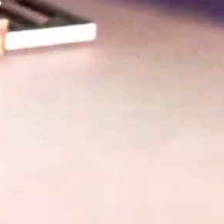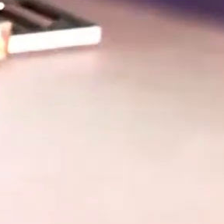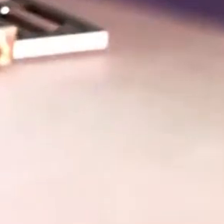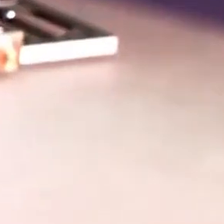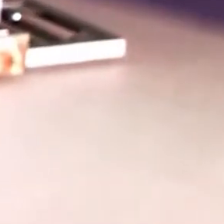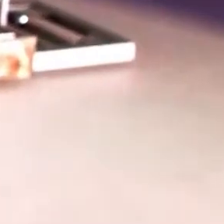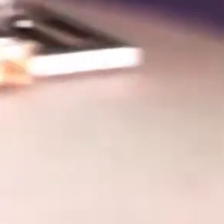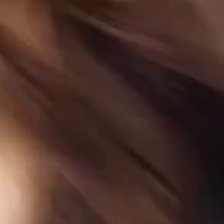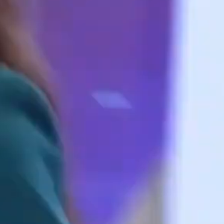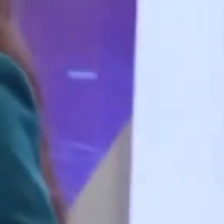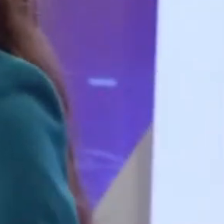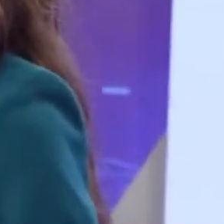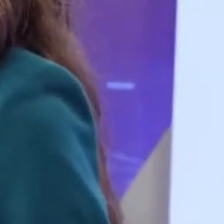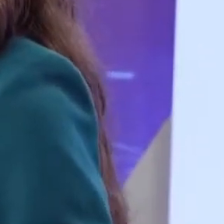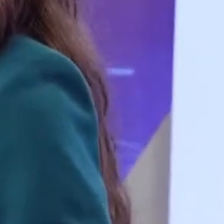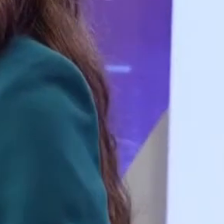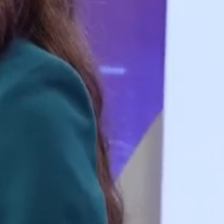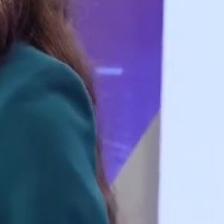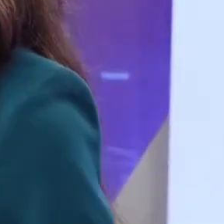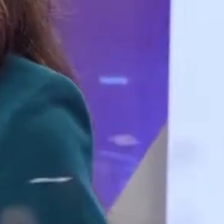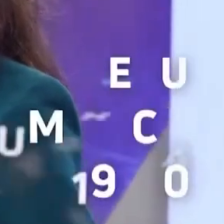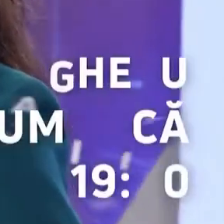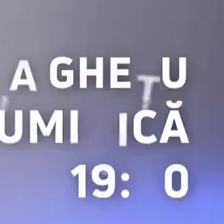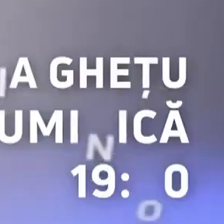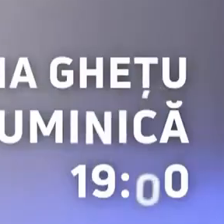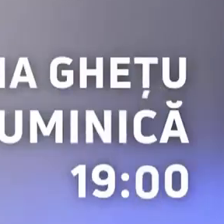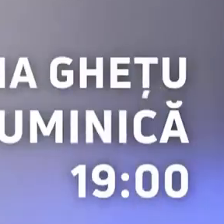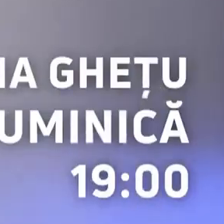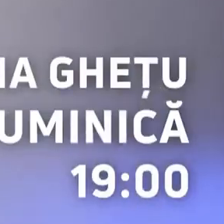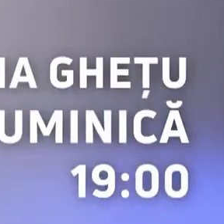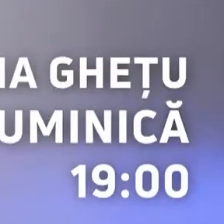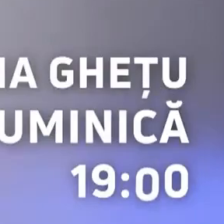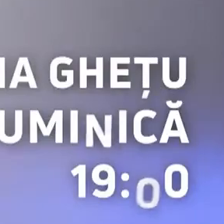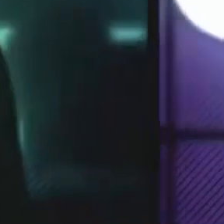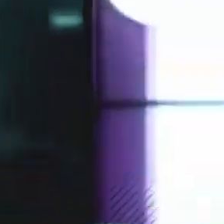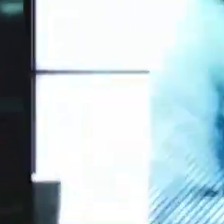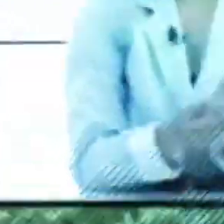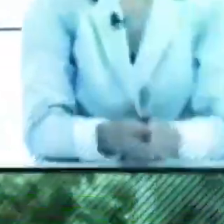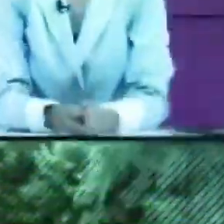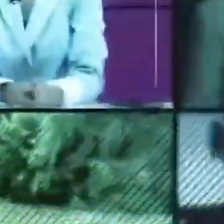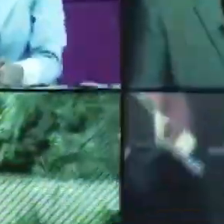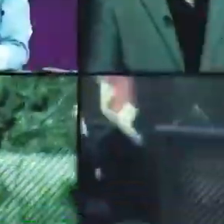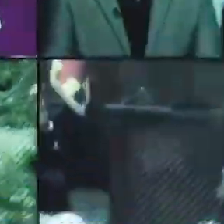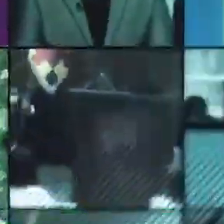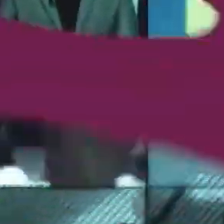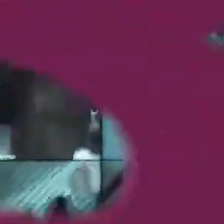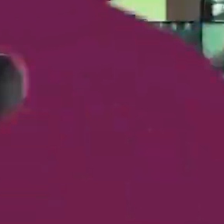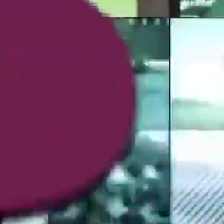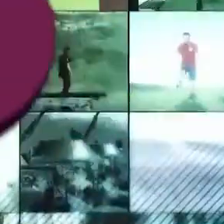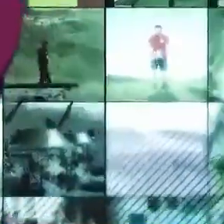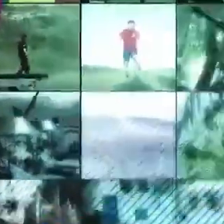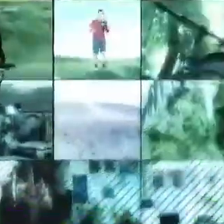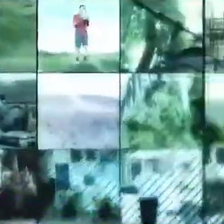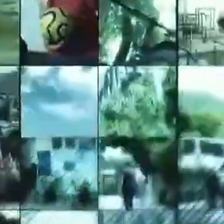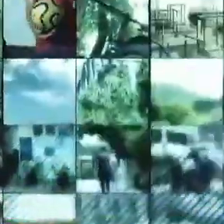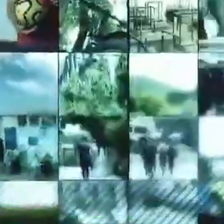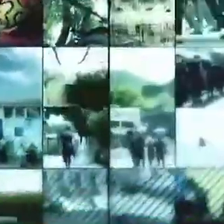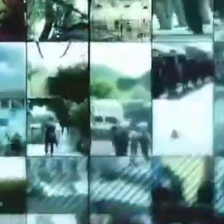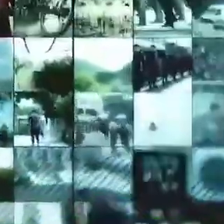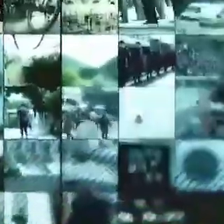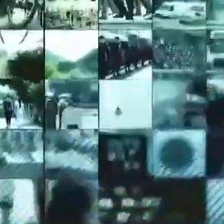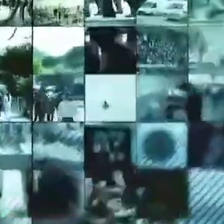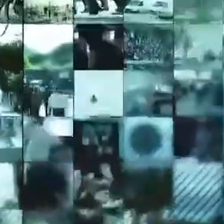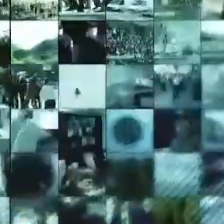mai importante subiecte ale săptămânii prezentate de Natalia Gets off știrile se întâmplă la de vreo